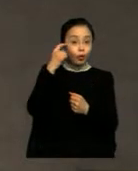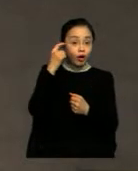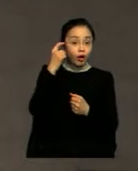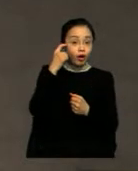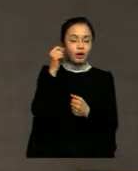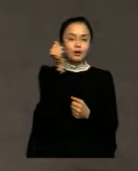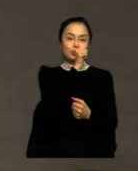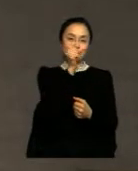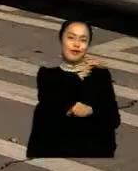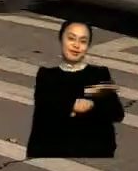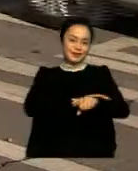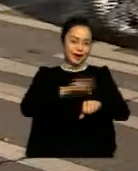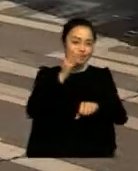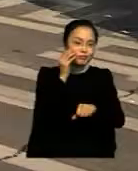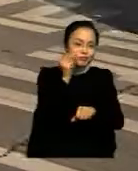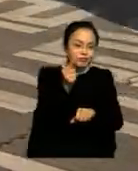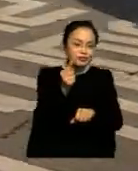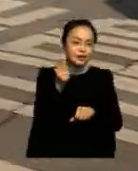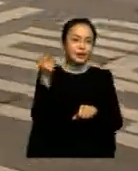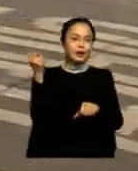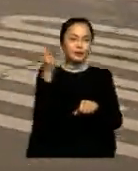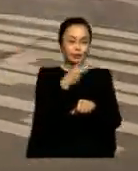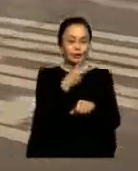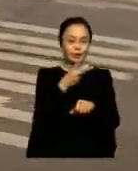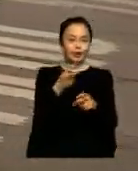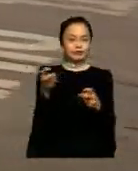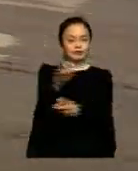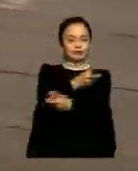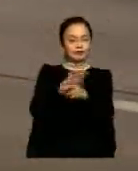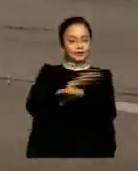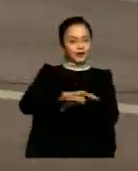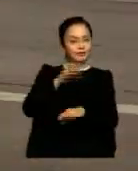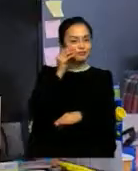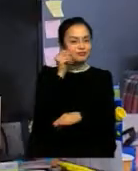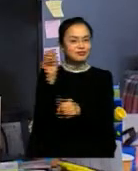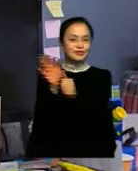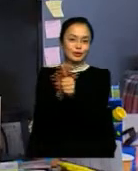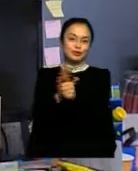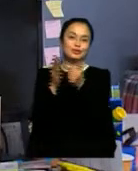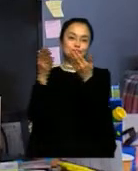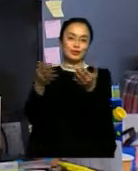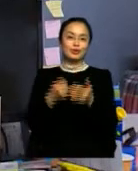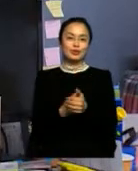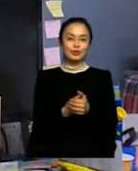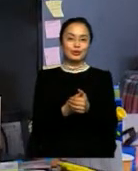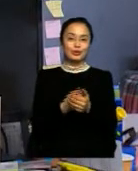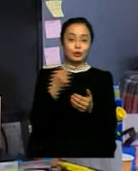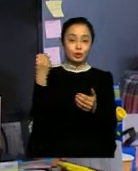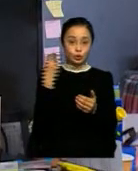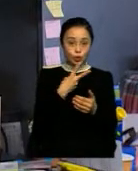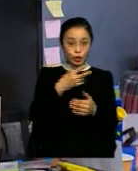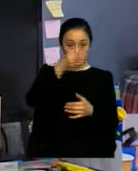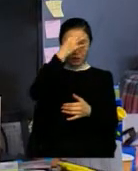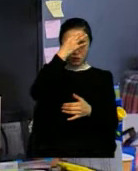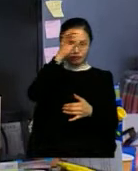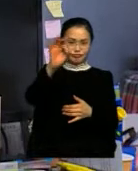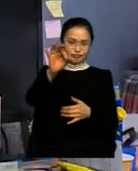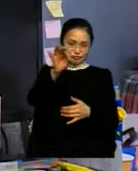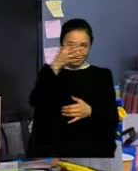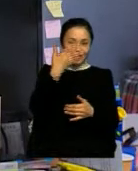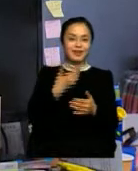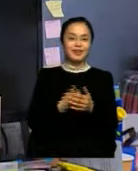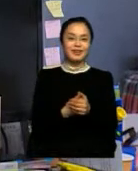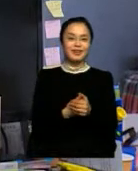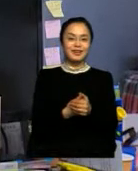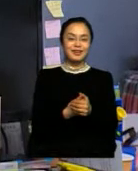그리고 지방 정부 간의 교류가 한몫을 했다는 분석입니다. 우수한 의료 기술이 각국의 의료인뿐만이